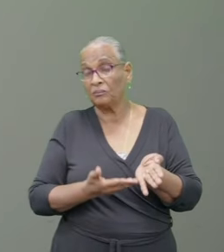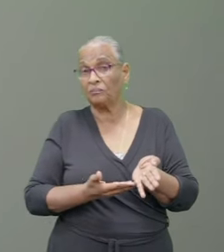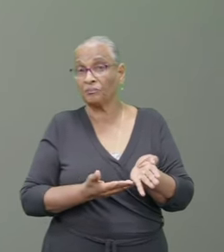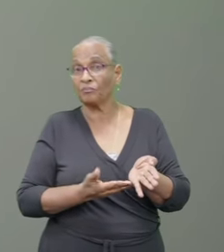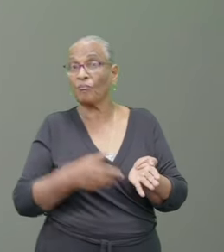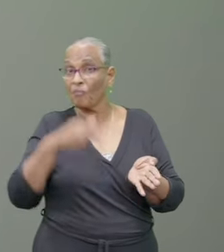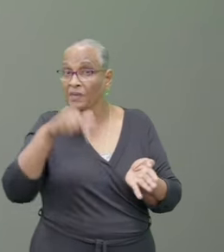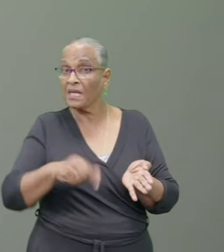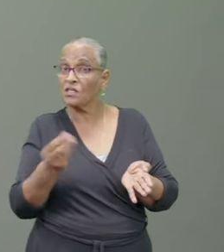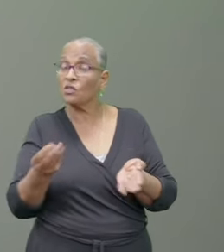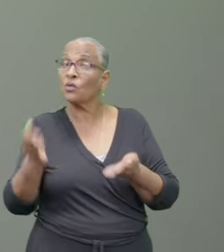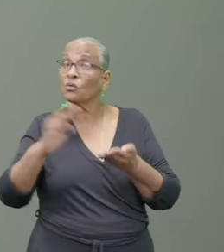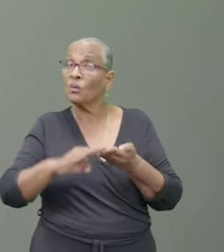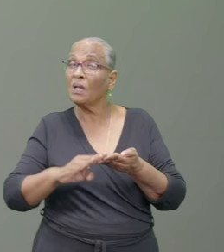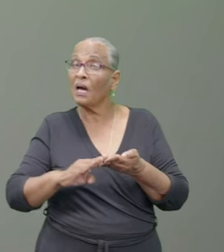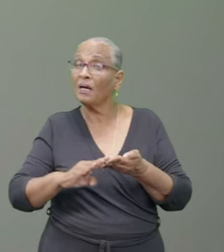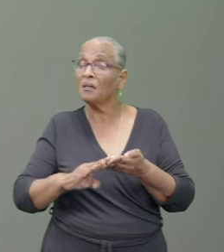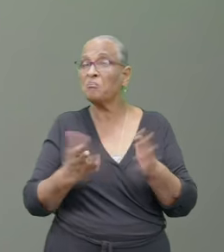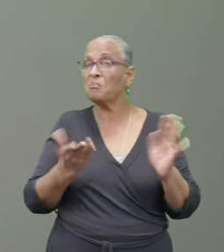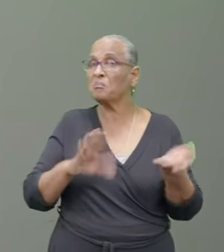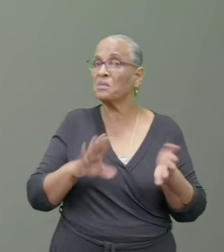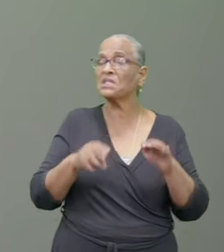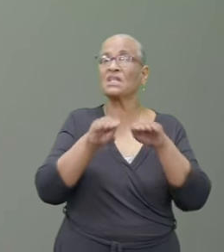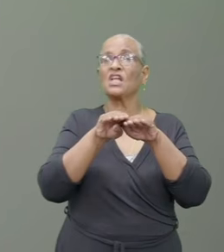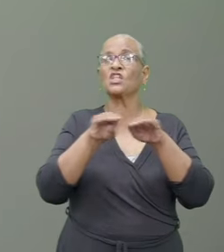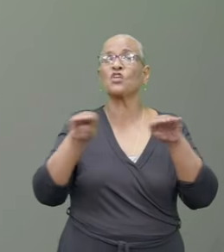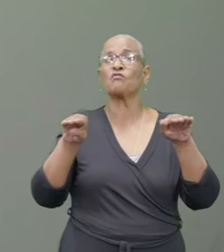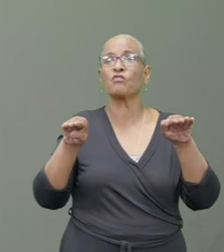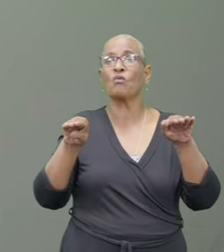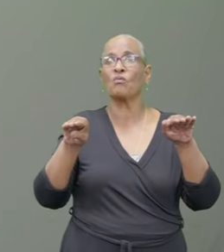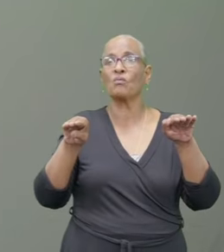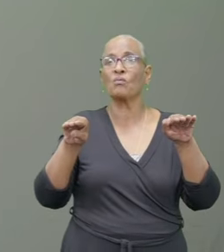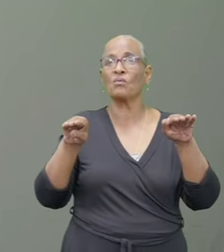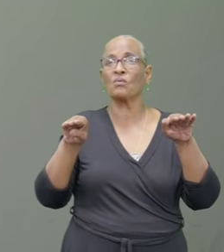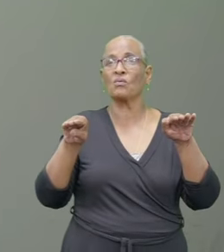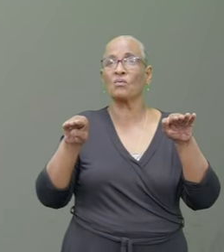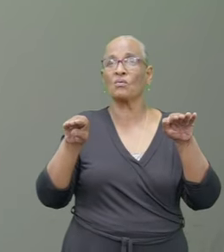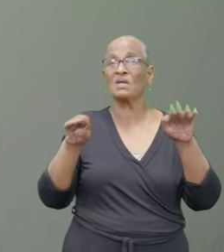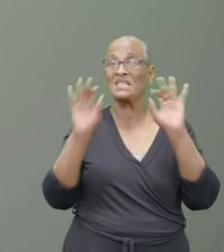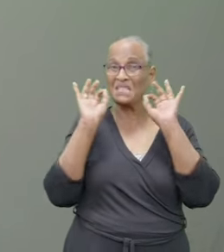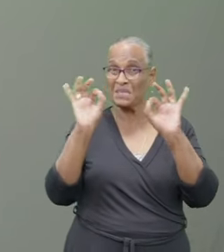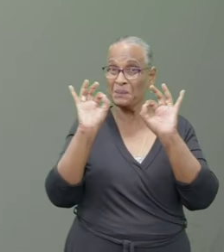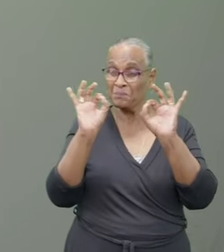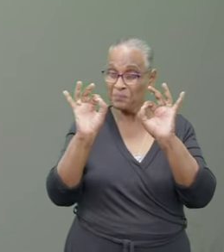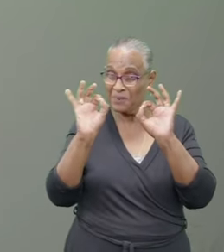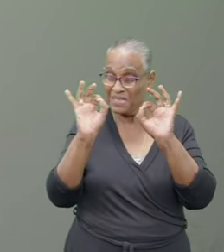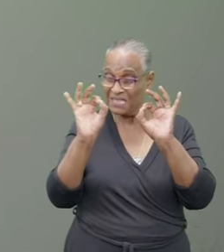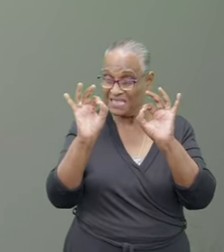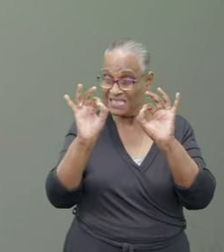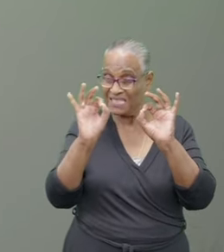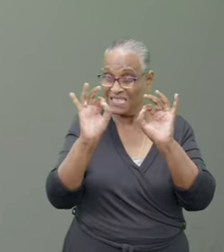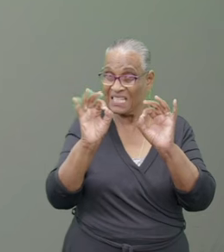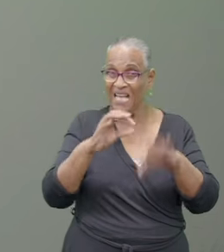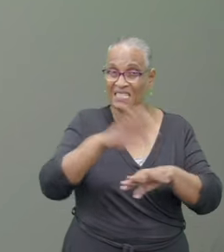deze toelage komen we misschien wel ergens op het niveau waar die gespecialiseerde verpleegkundigen tevreden kunnen zijn.